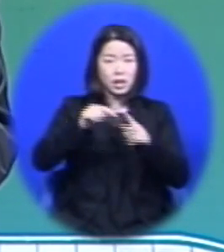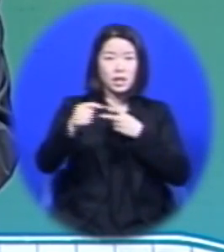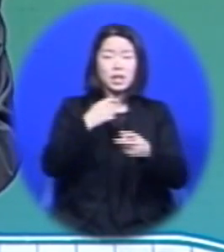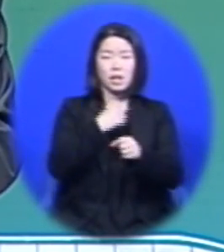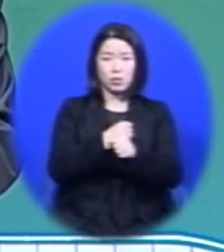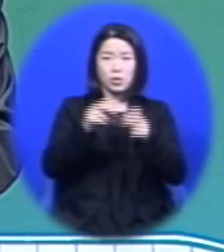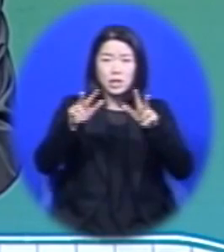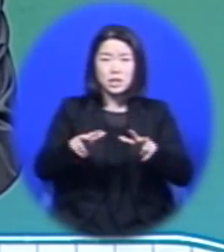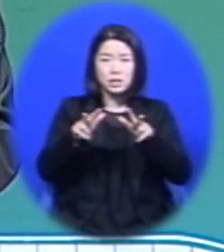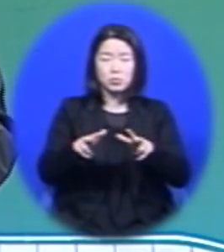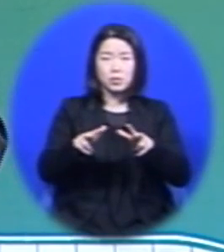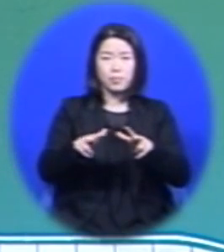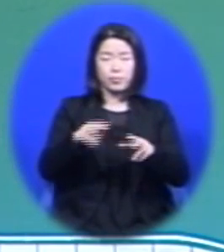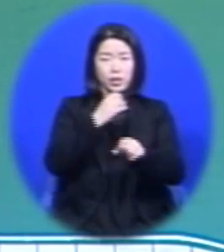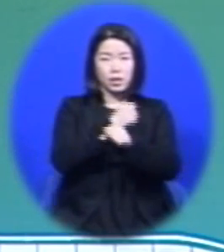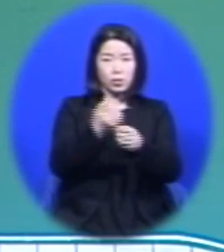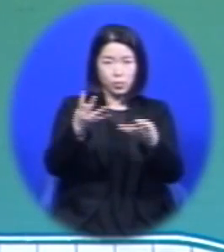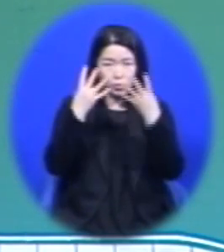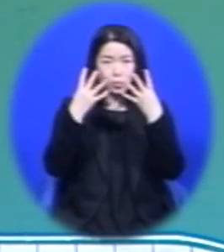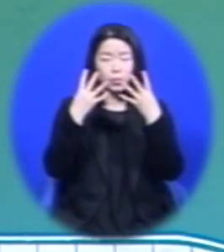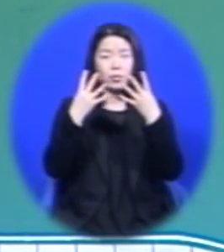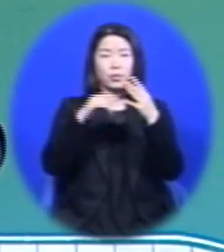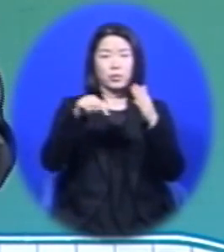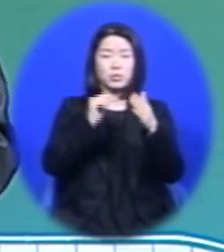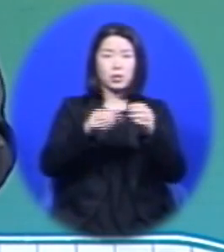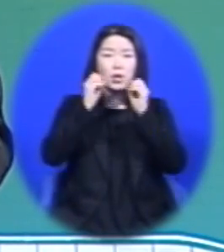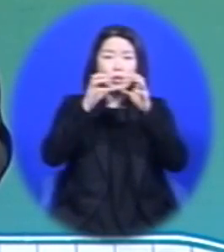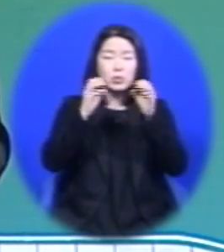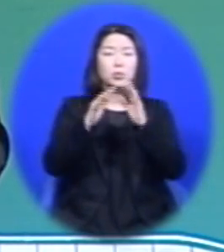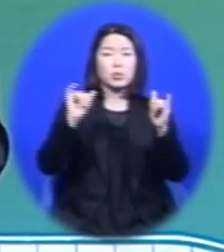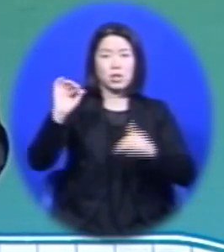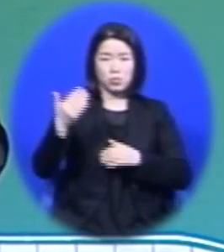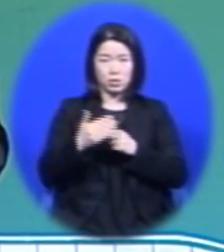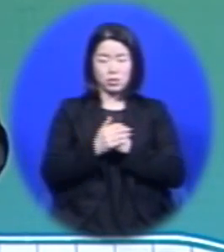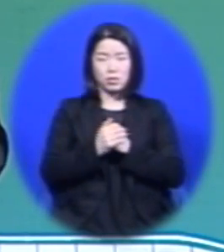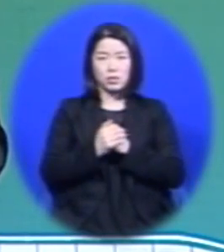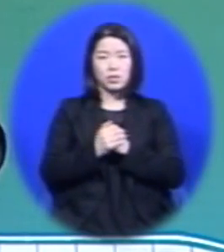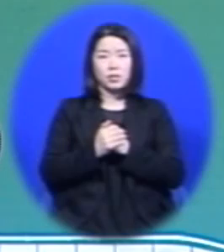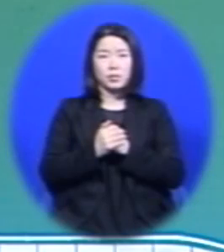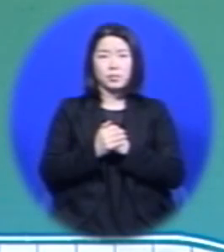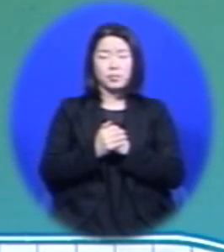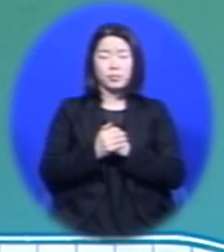지금은 교도소 안에서 전도자가 되어 있습니다.